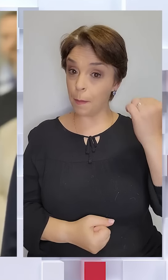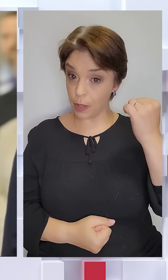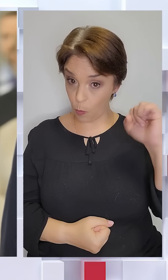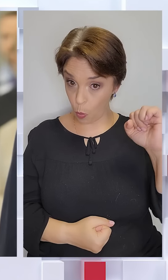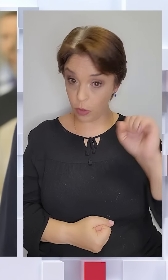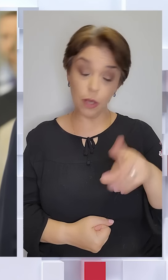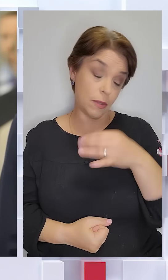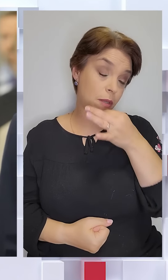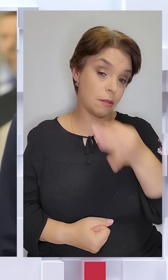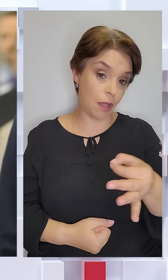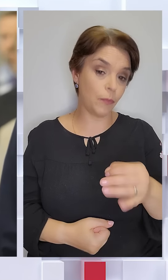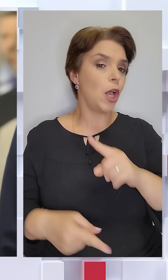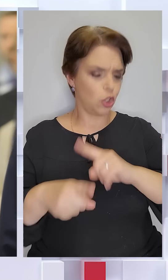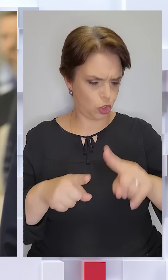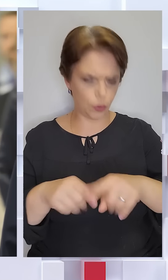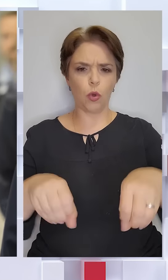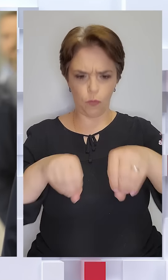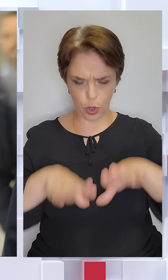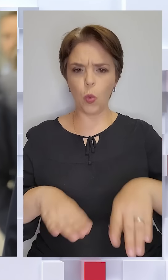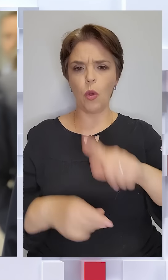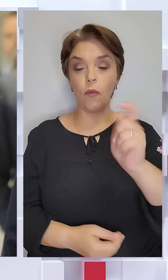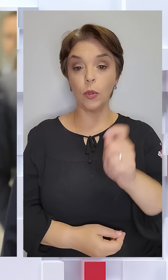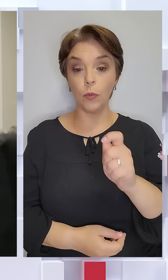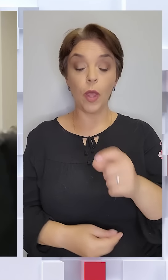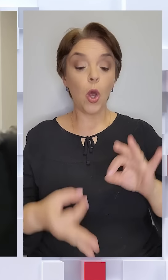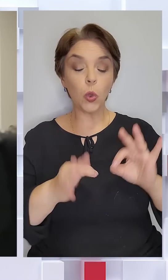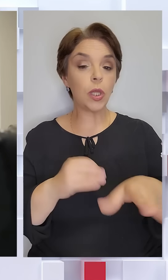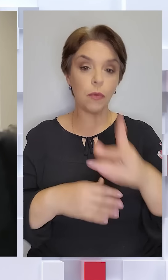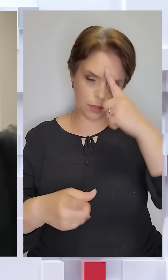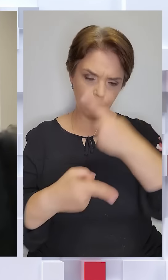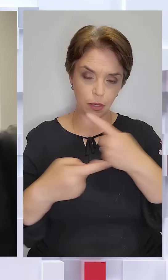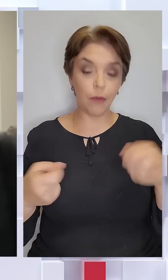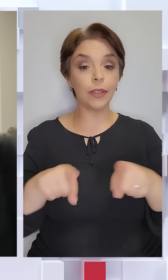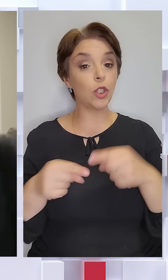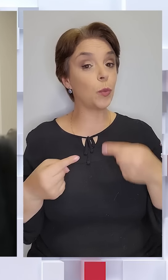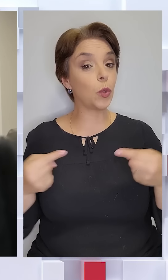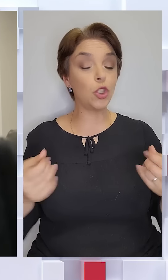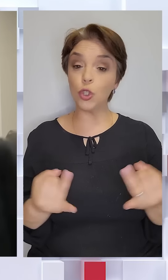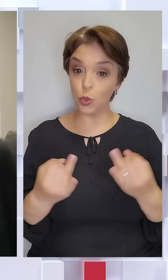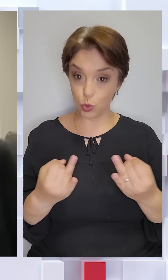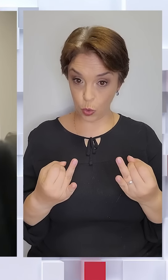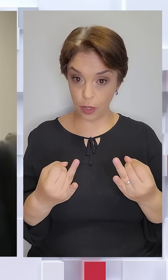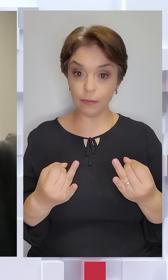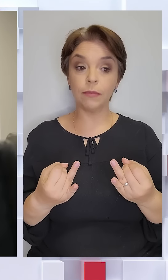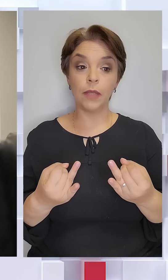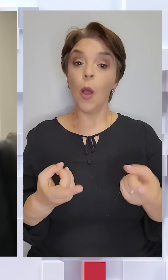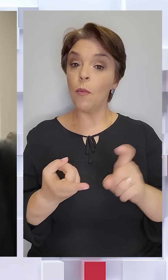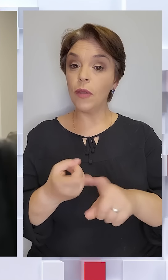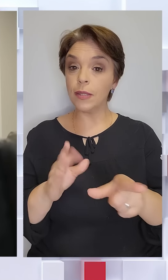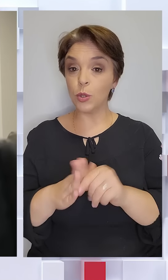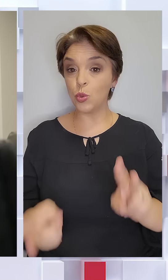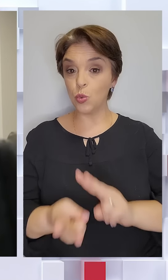перемоги, як він сказав, швидко врегулює війну. Докладно про усі заяви, а також про інші історії, пов'язані